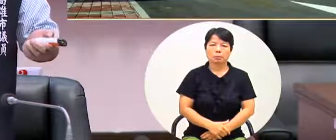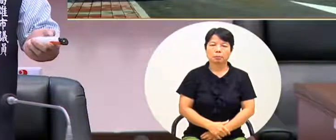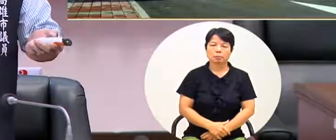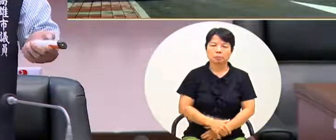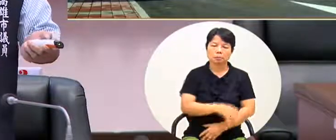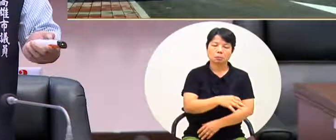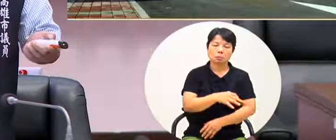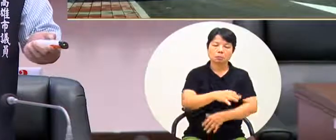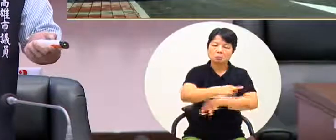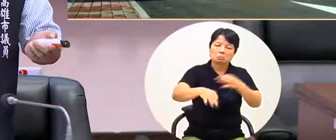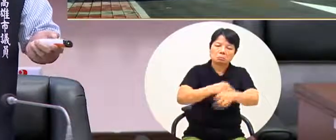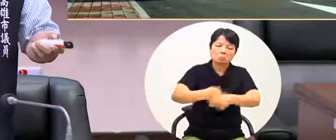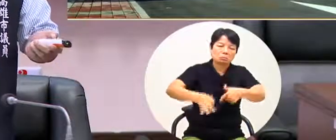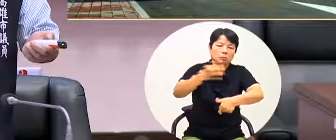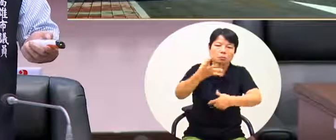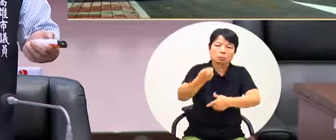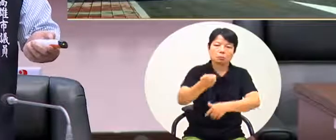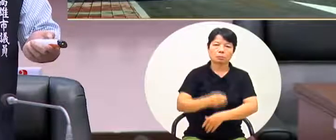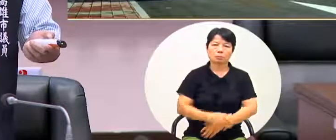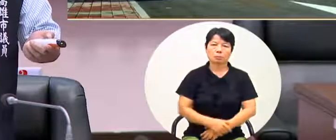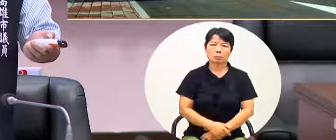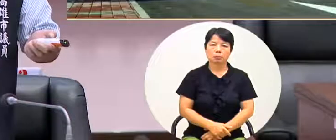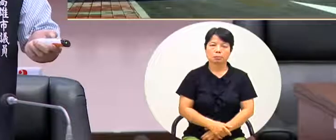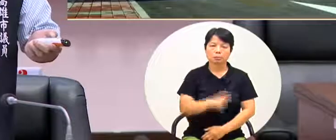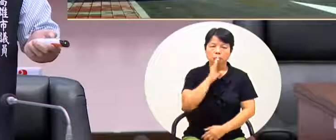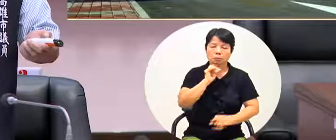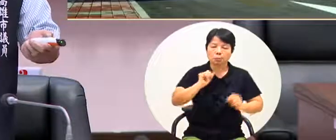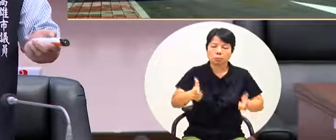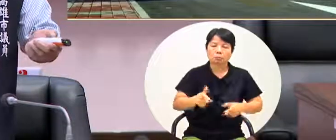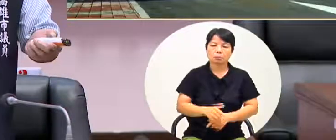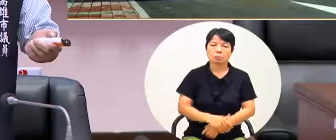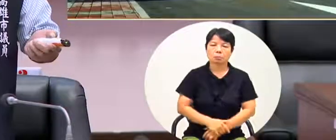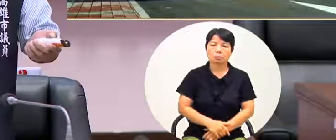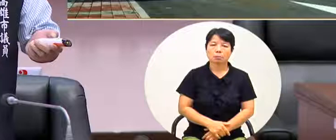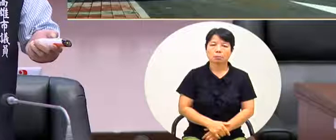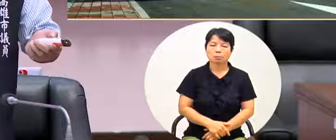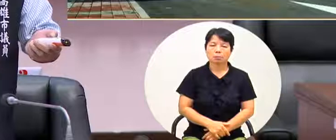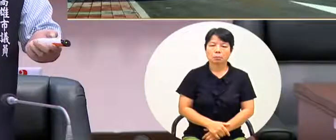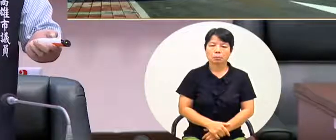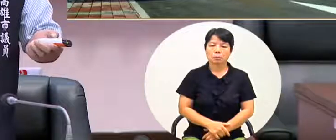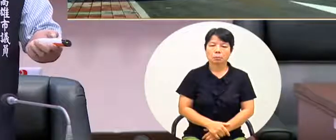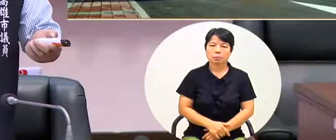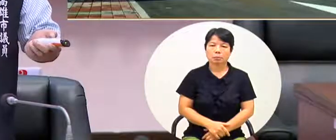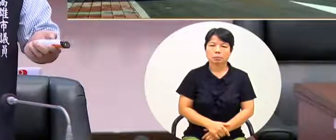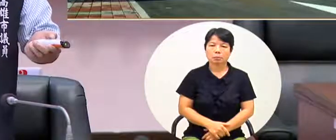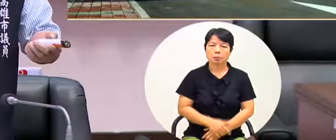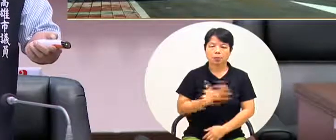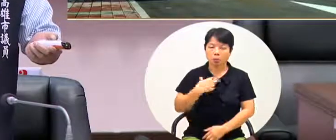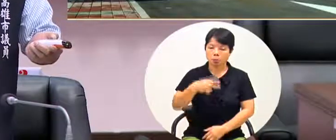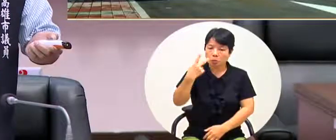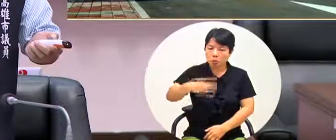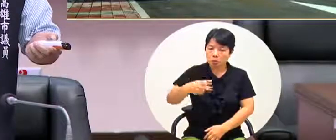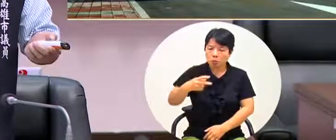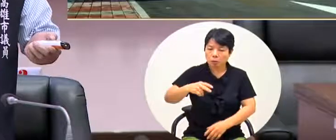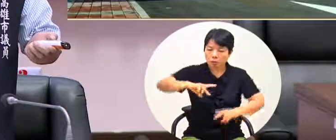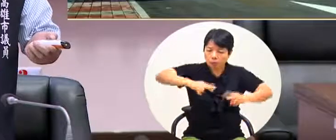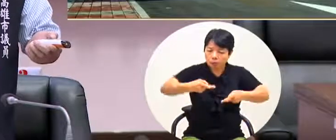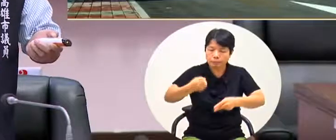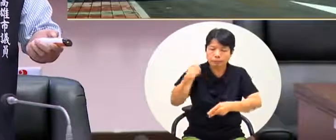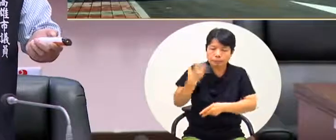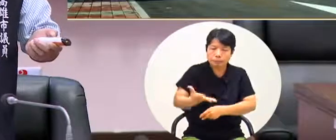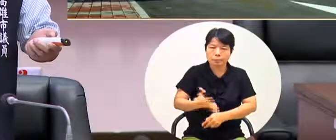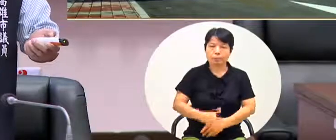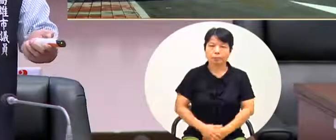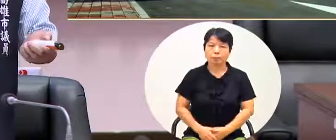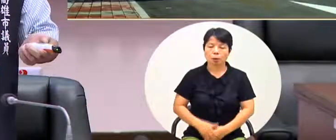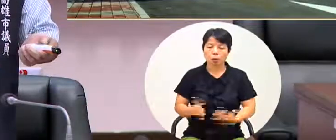是会当吼会当去更迄个这个更新，会当吼会换另外别种的这树木啦，